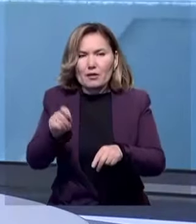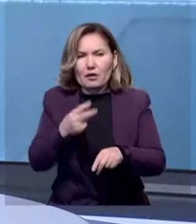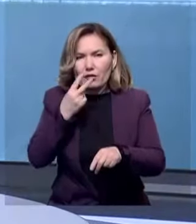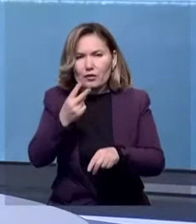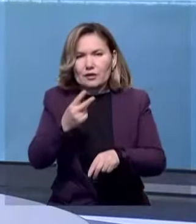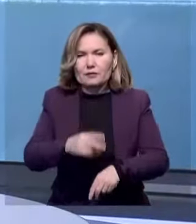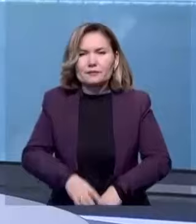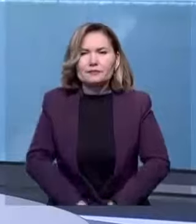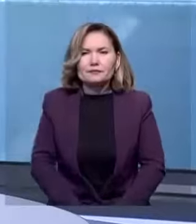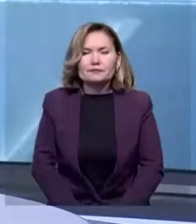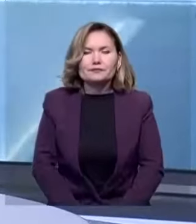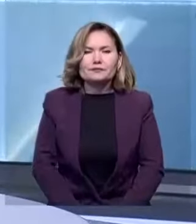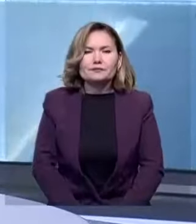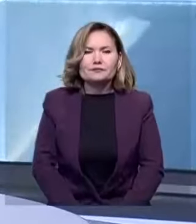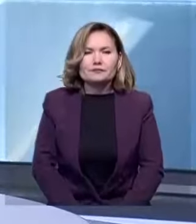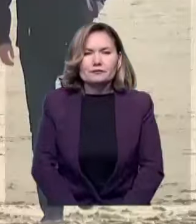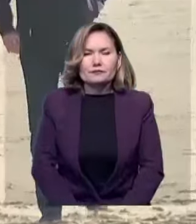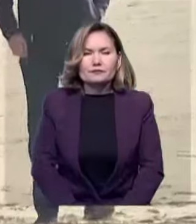танысты.